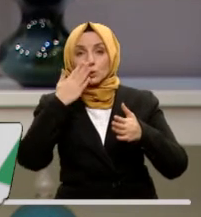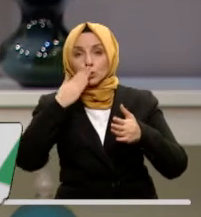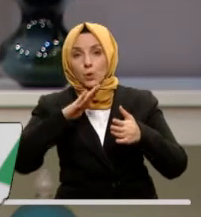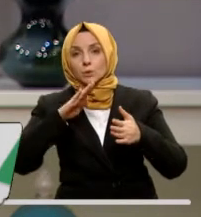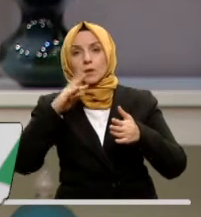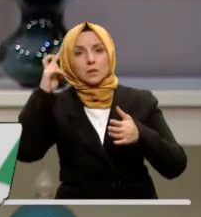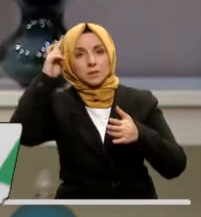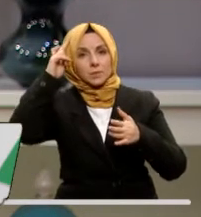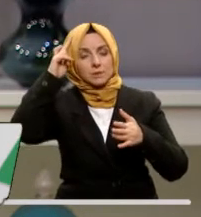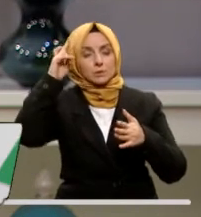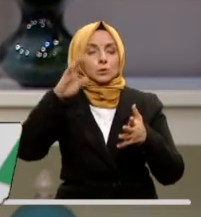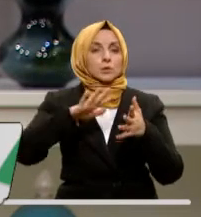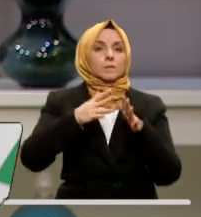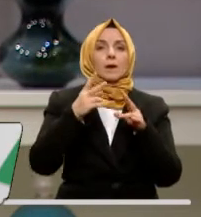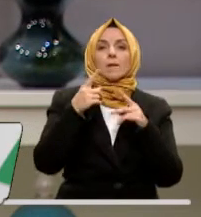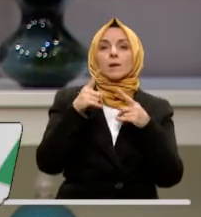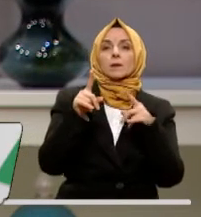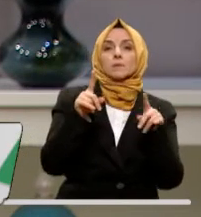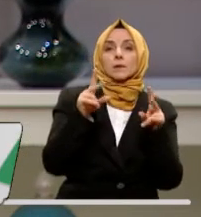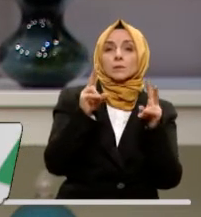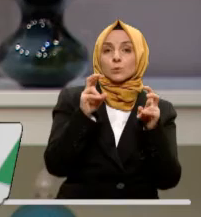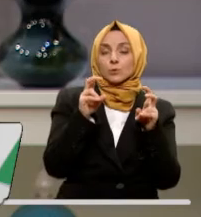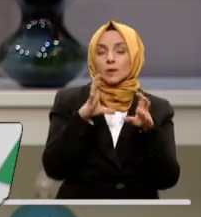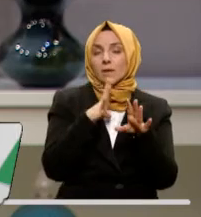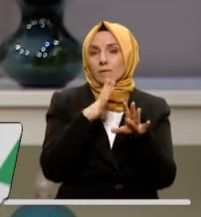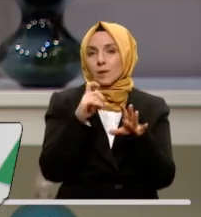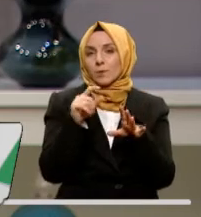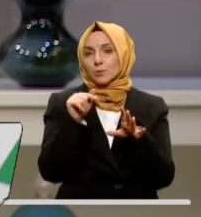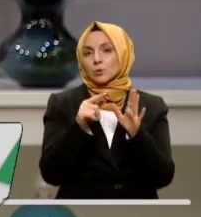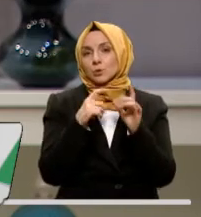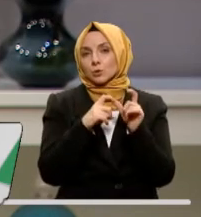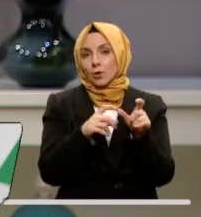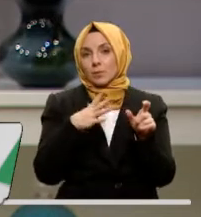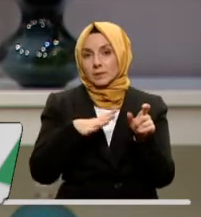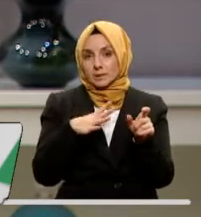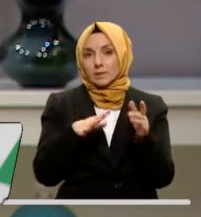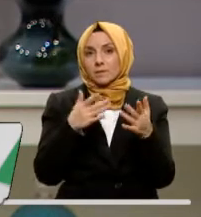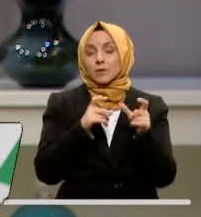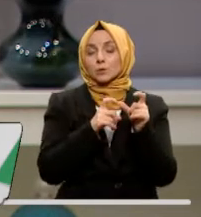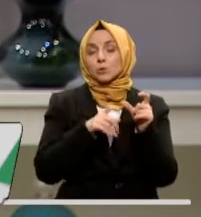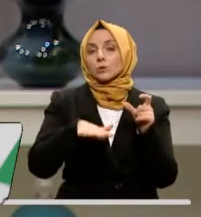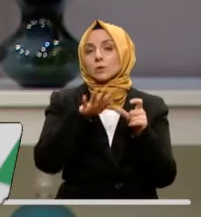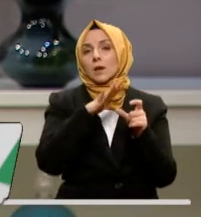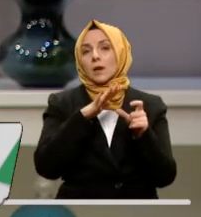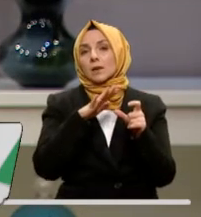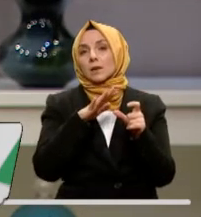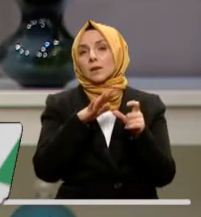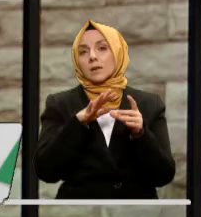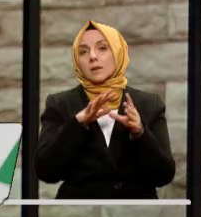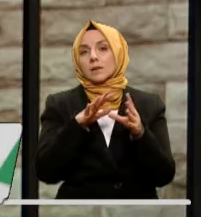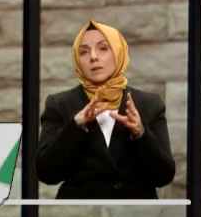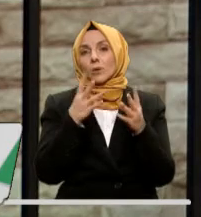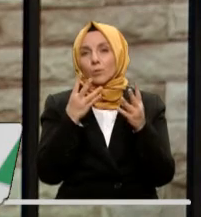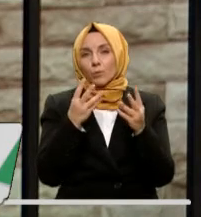de içerikleri değer veriyor musunuz diyecektim ama şu an başla görüyorum sosyal ağlara Türeyen şeffaf Rose kötülük